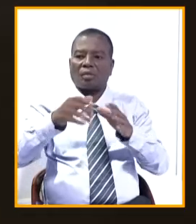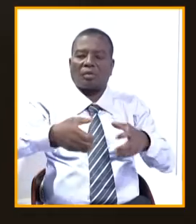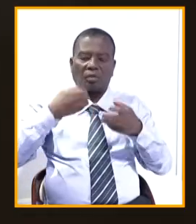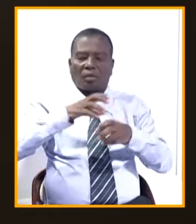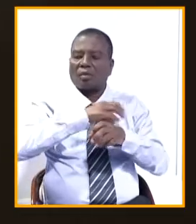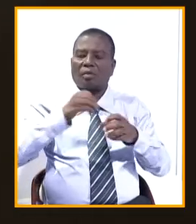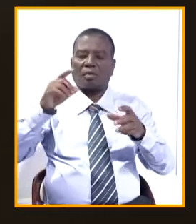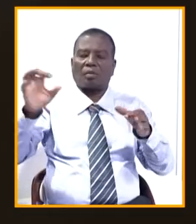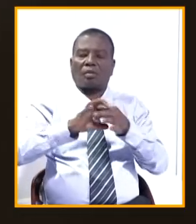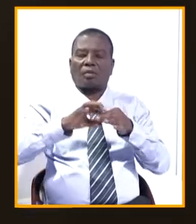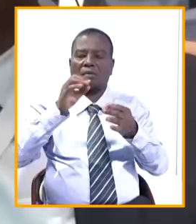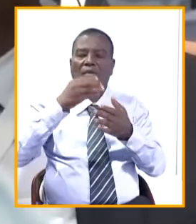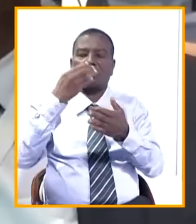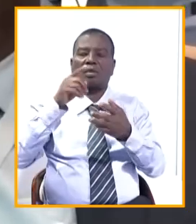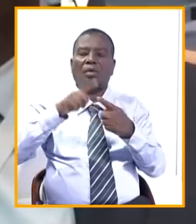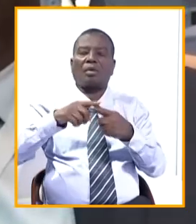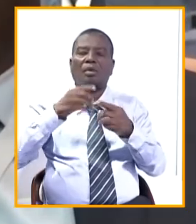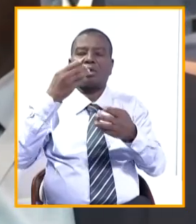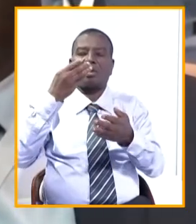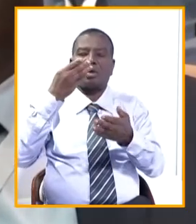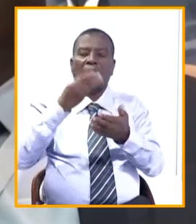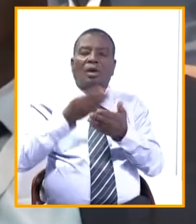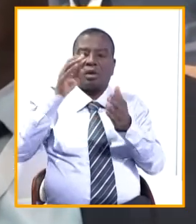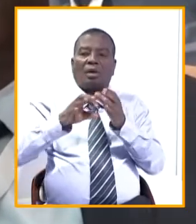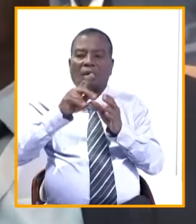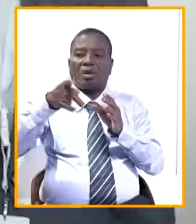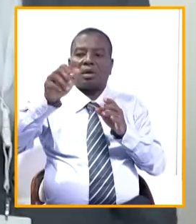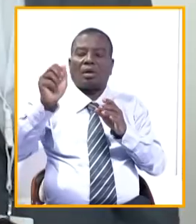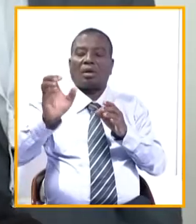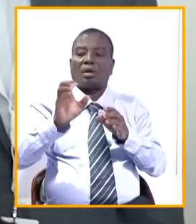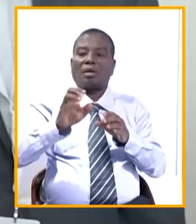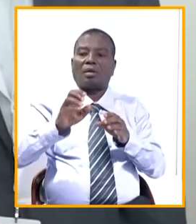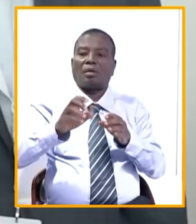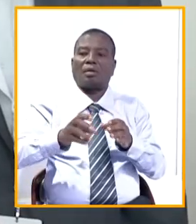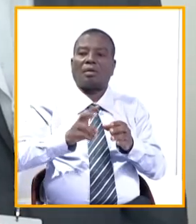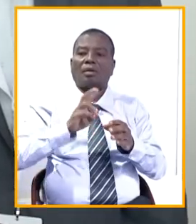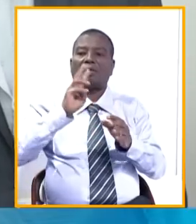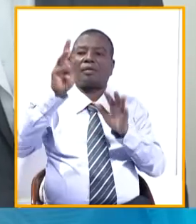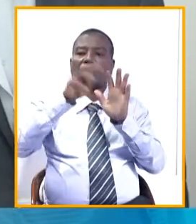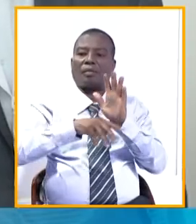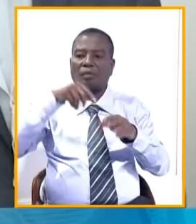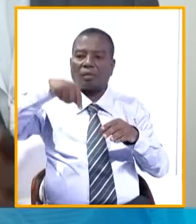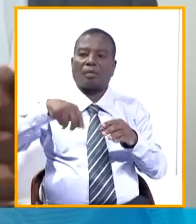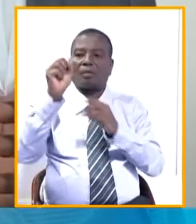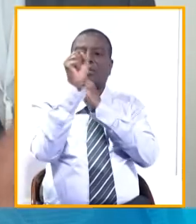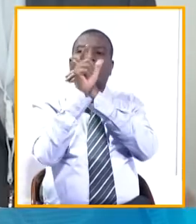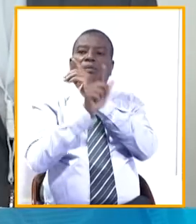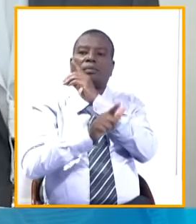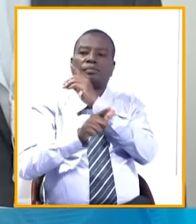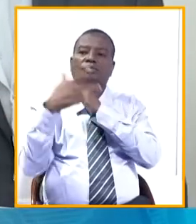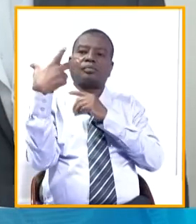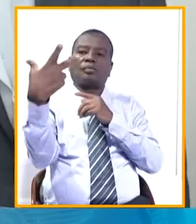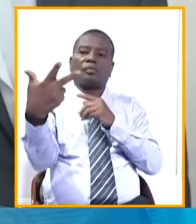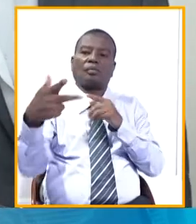à financer les pactes nationaux tout en contribuant à la transformation des produits locaux. Vivement que Dakar